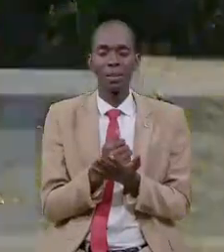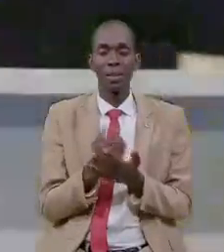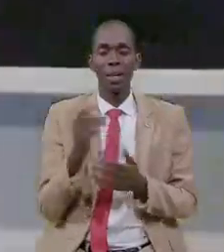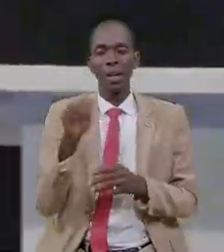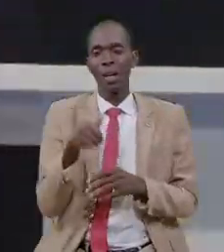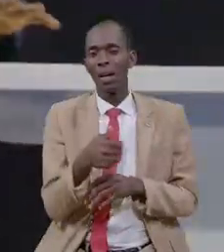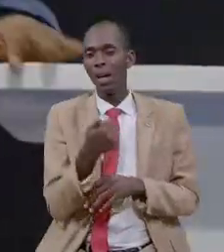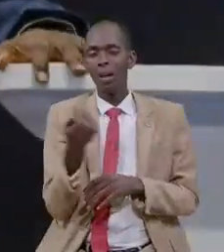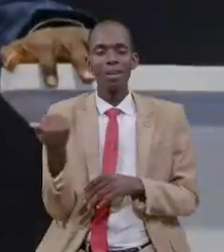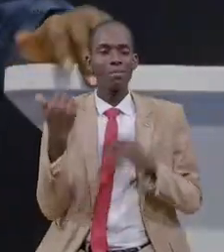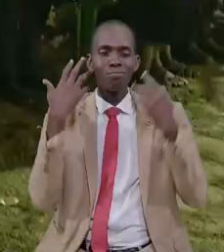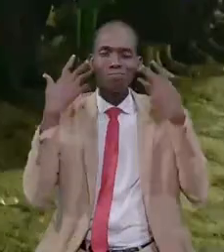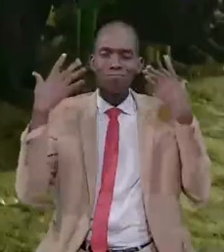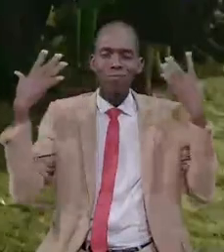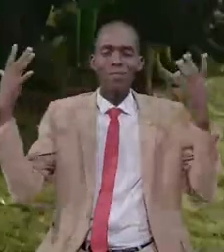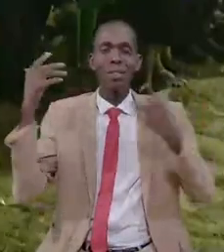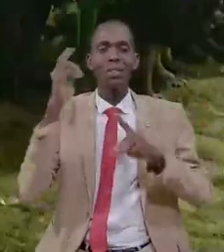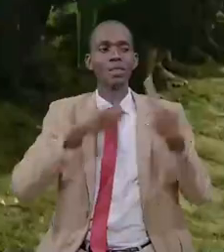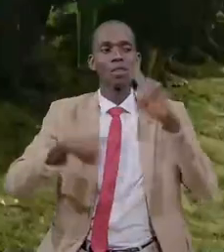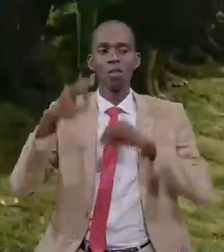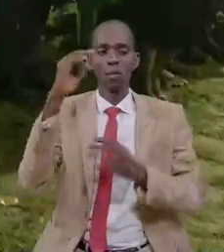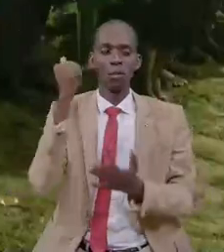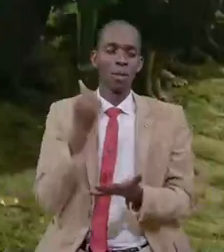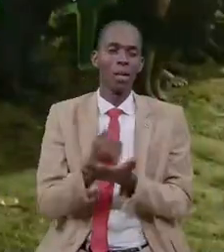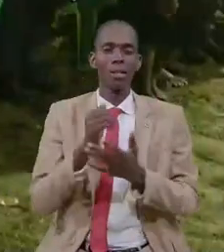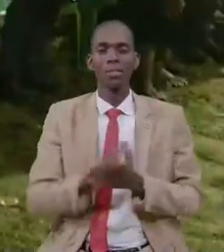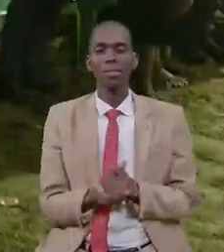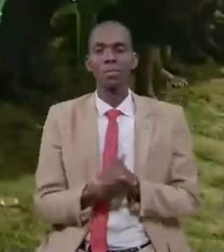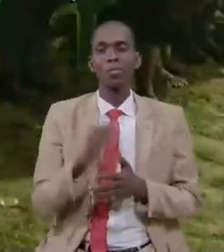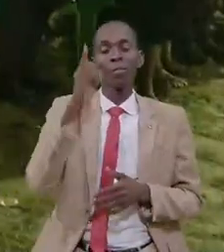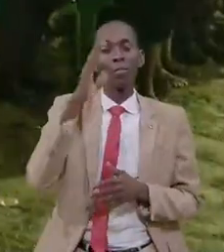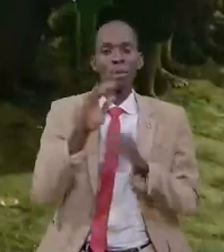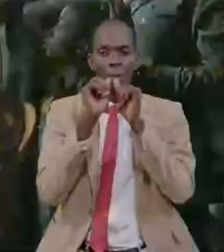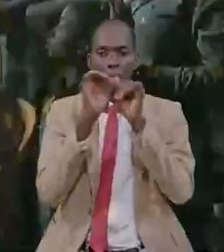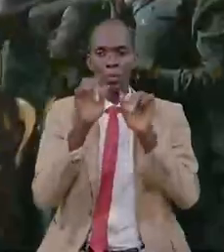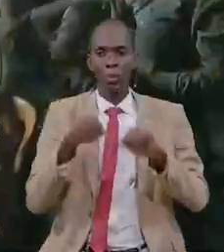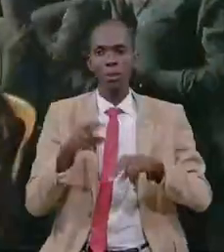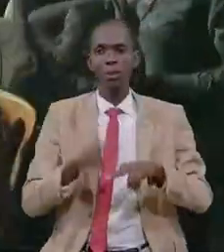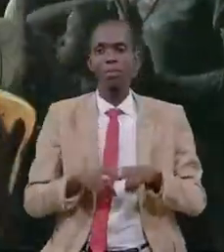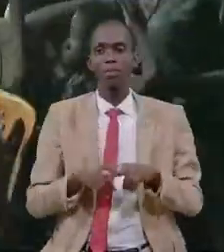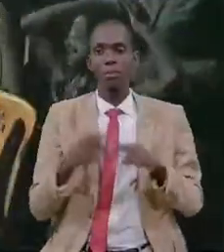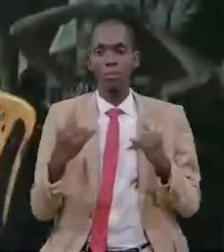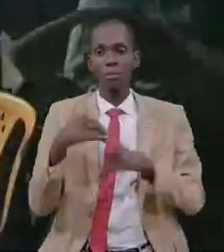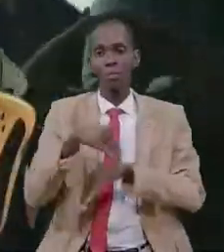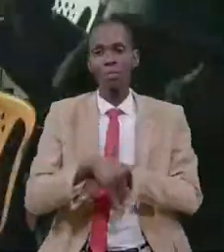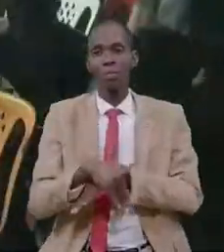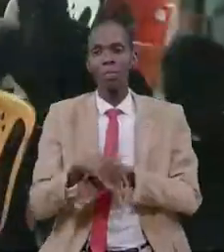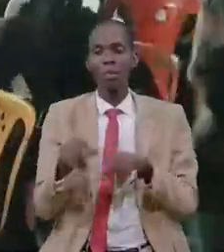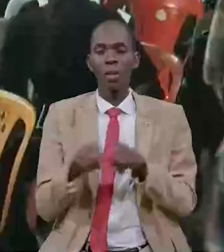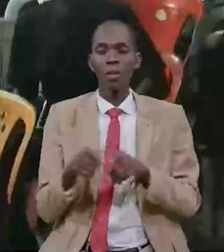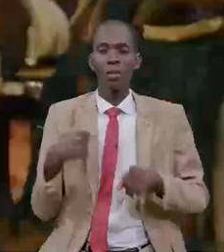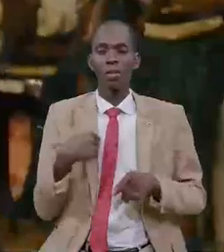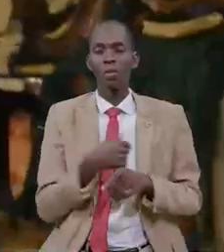Un autre Amen mélodieux. Que Dieu vous bénisse pour vous asseoir ce soir, comme